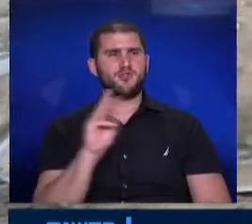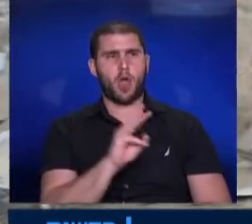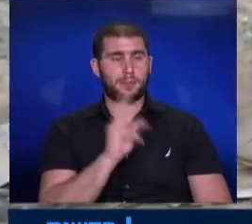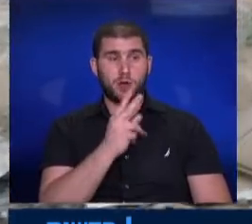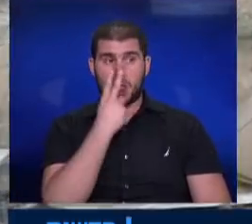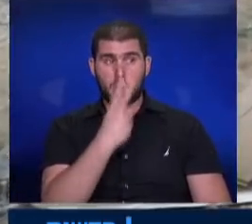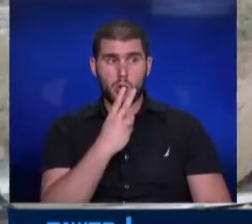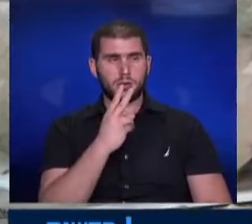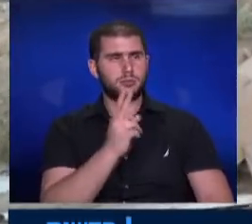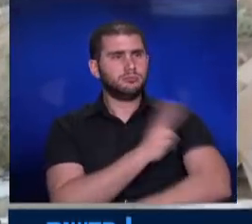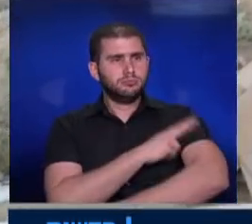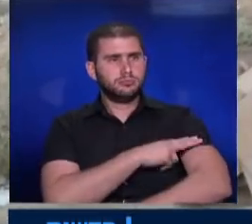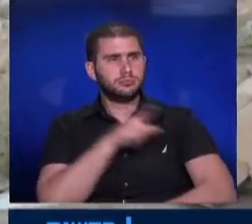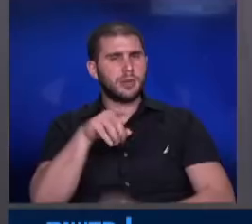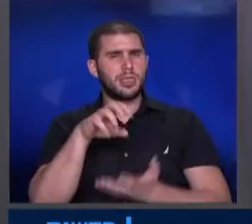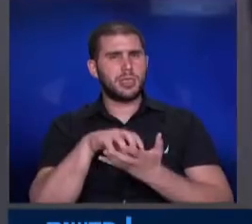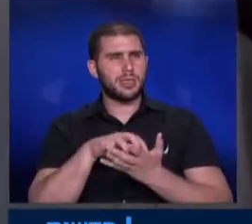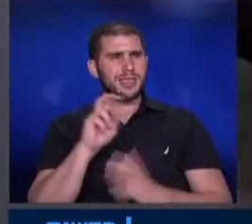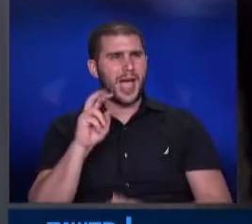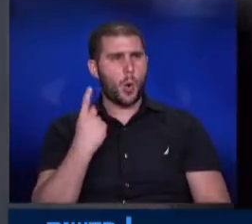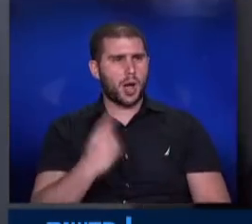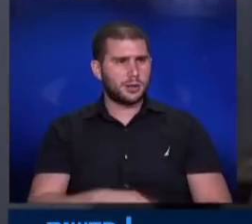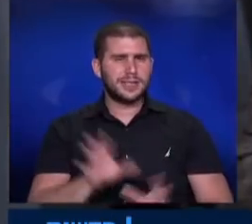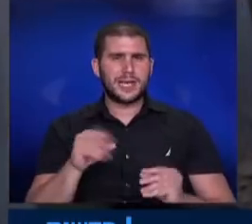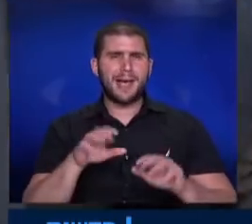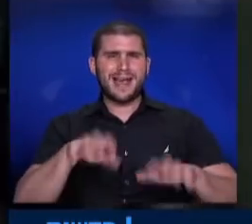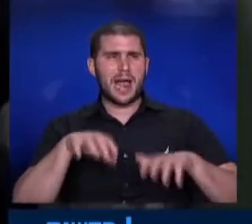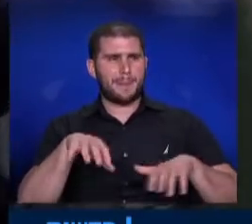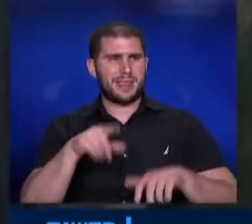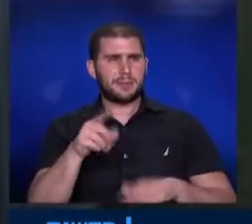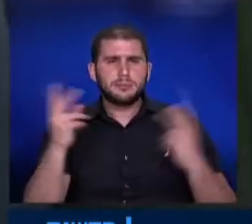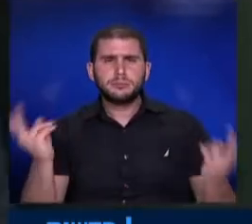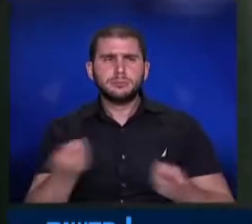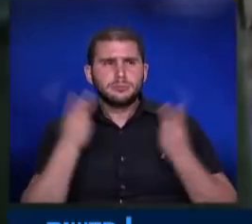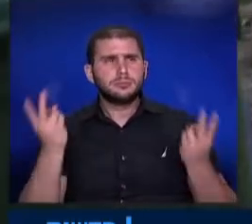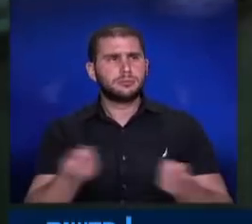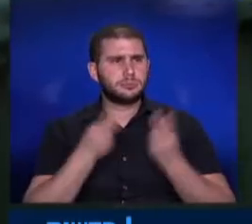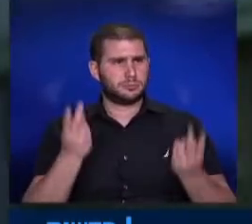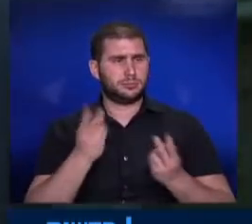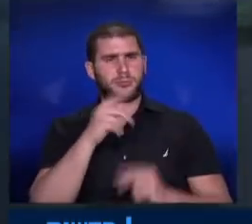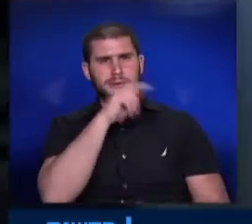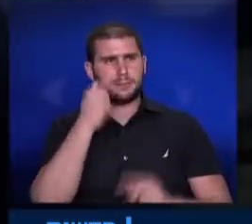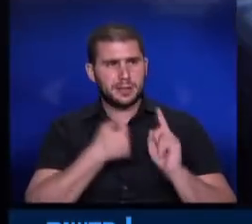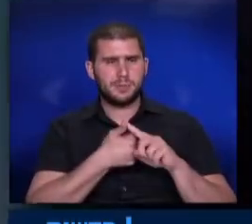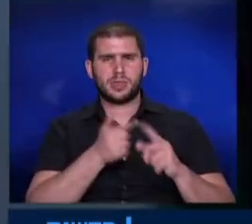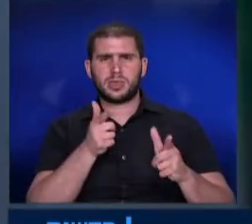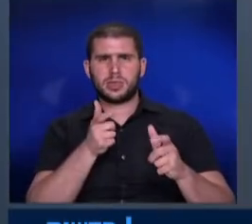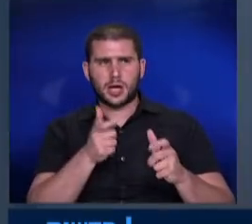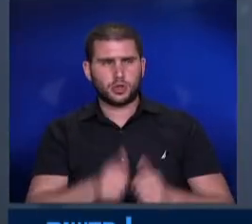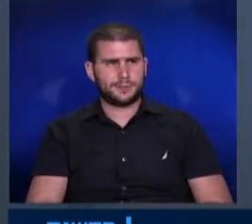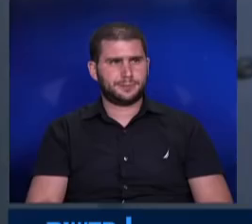את הכוחות מתחנת הרוער בשיתוף כלבנים, מחפשים כאן גם סמים, גם